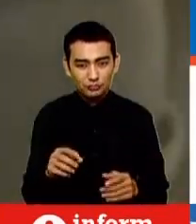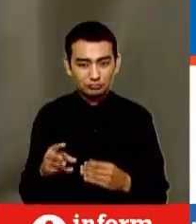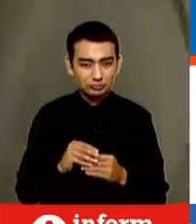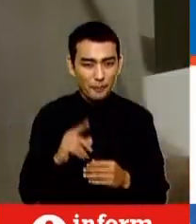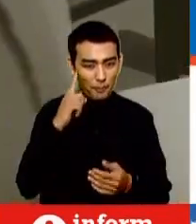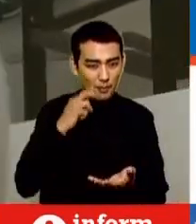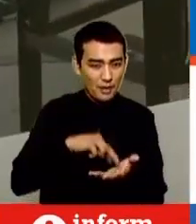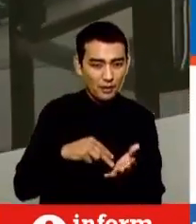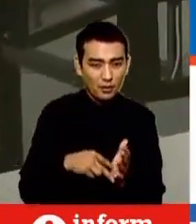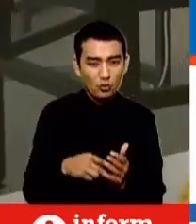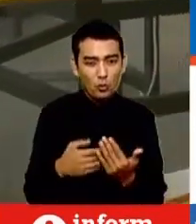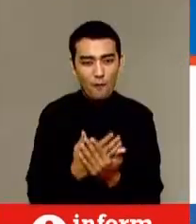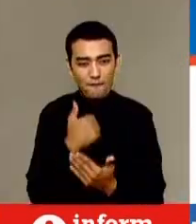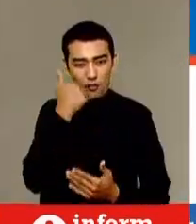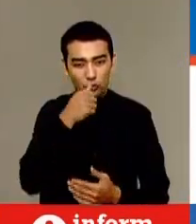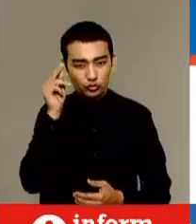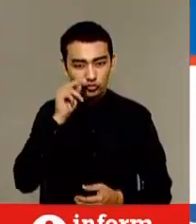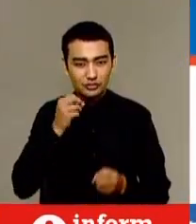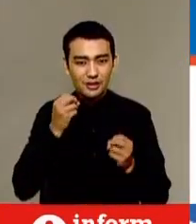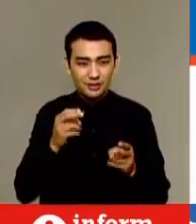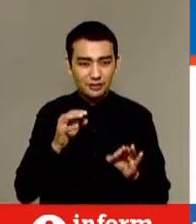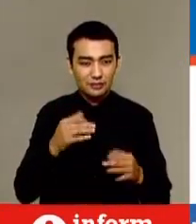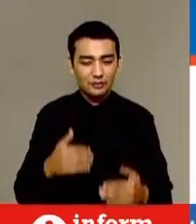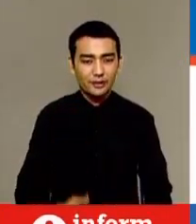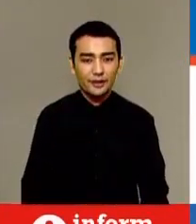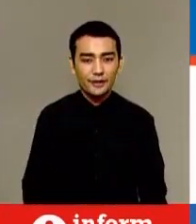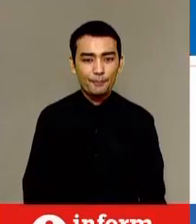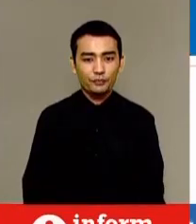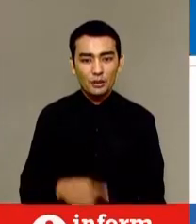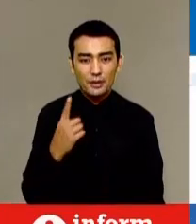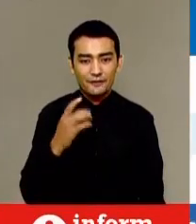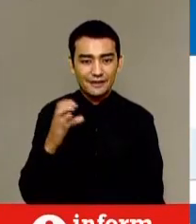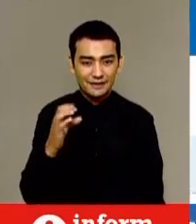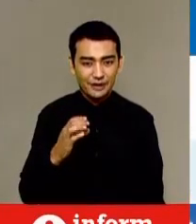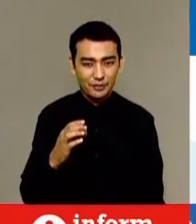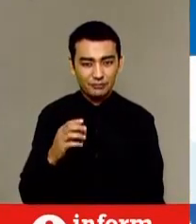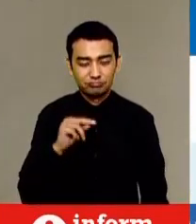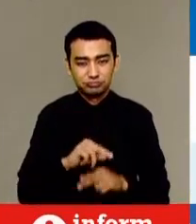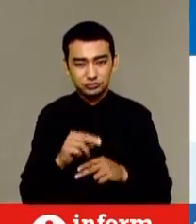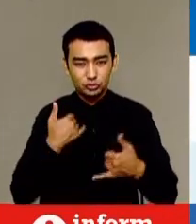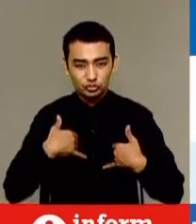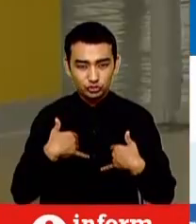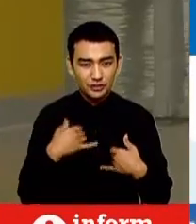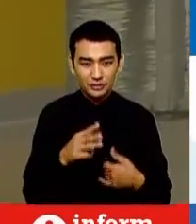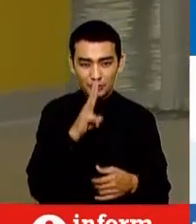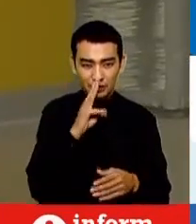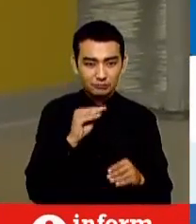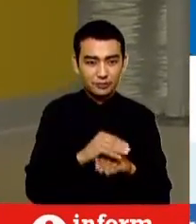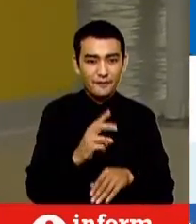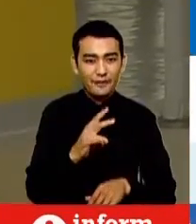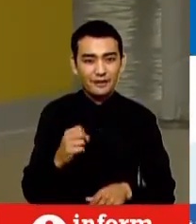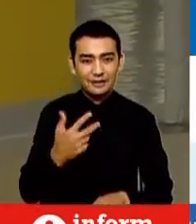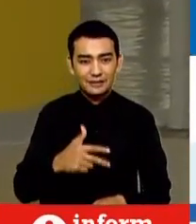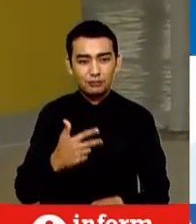о планах на новый учебный год 1 сентября зарплаты воспитателей увеличат на 30 процентов